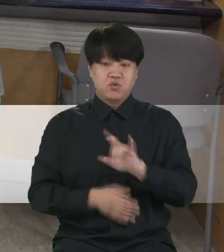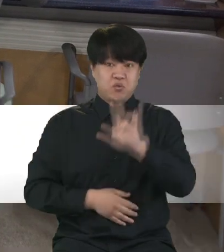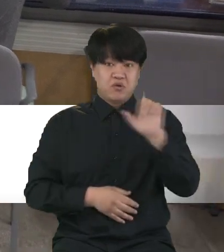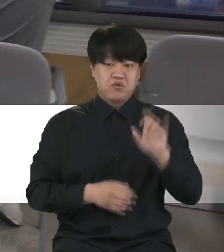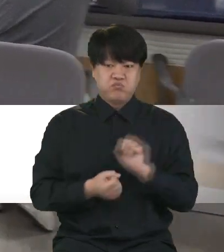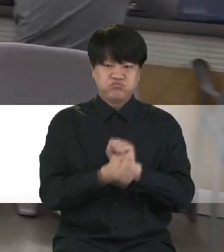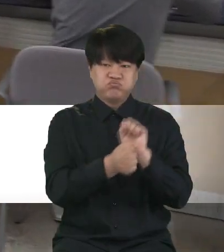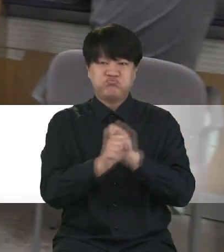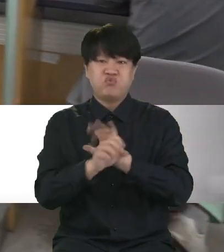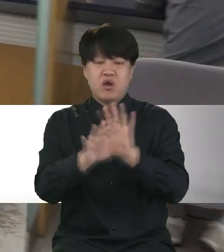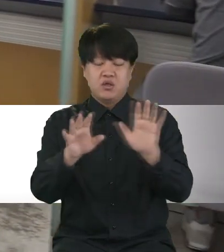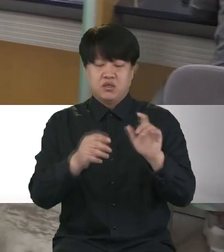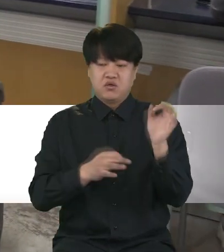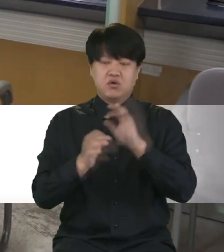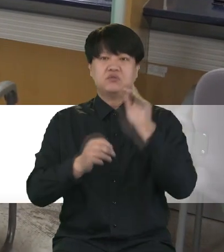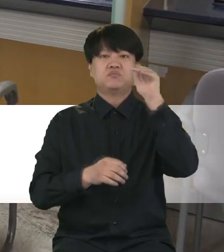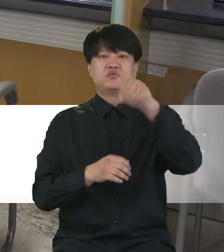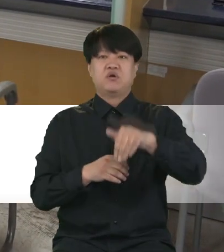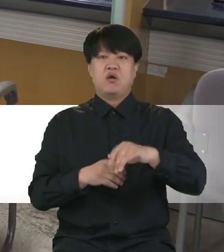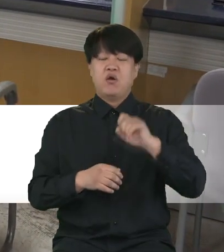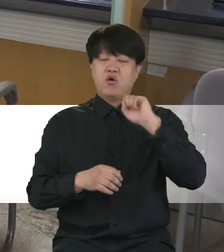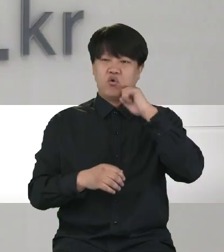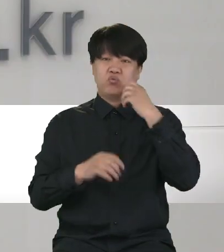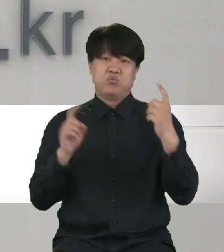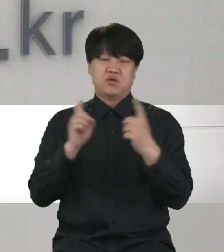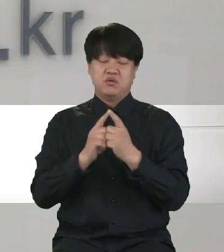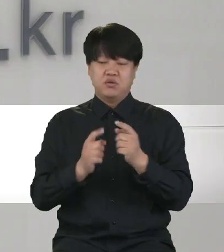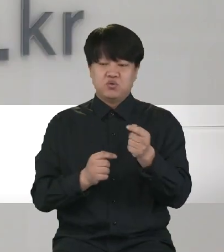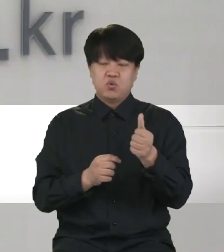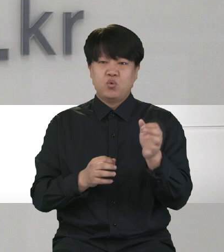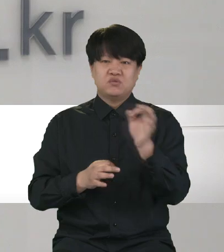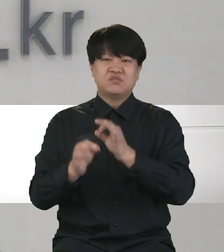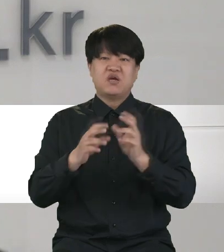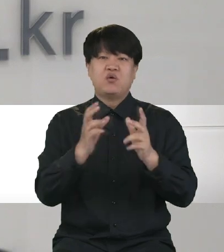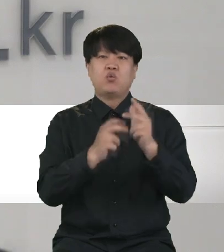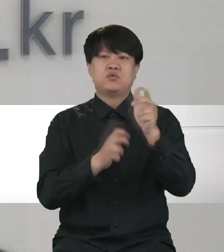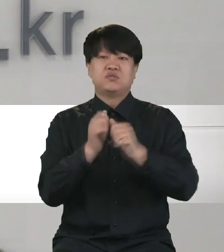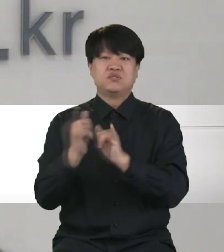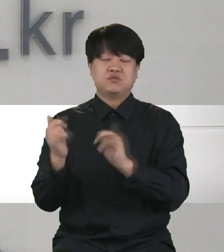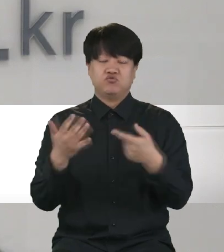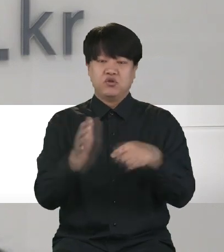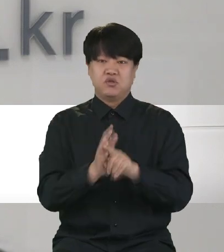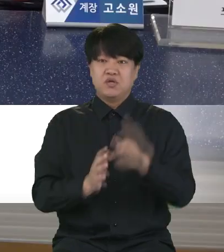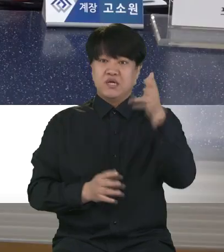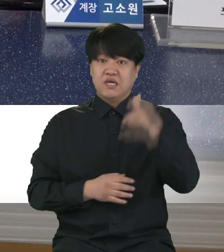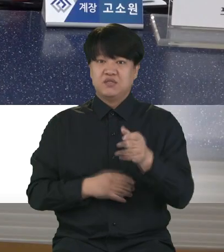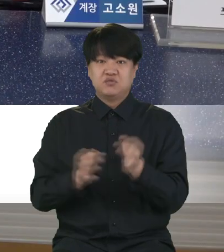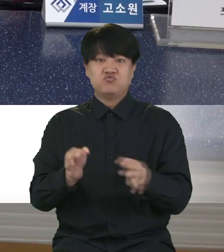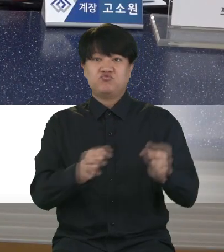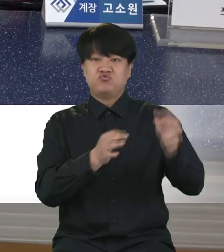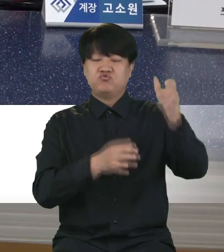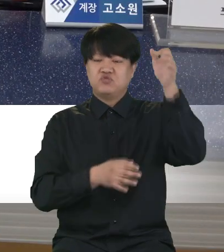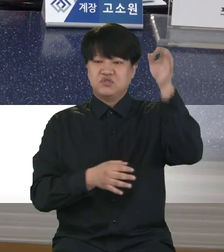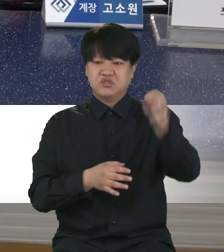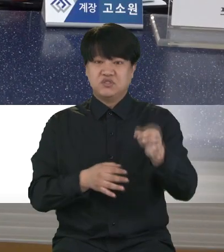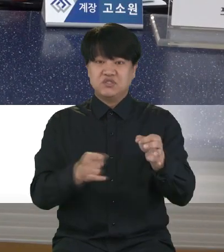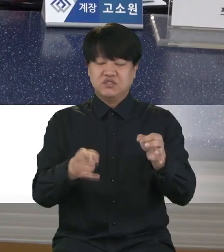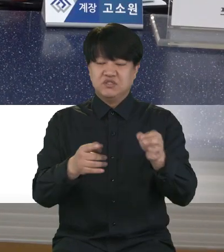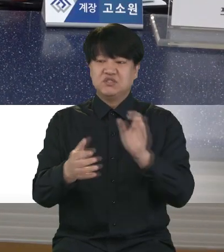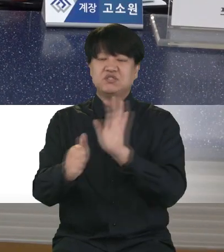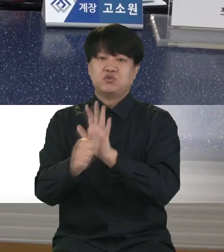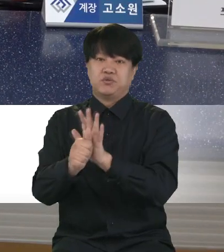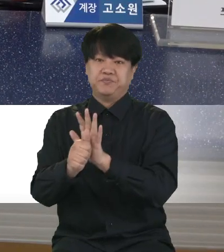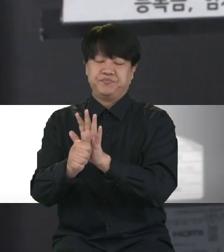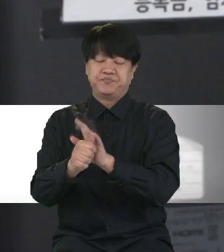포항시는 코론 알고 확산으로 인한 경기 침체로 어려움이 가중되는 소상공인들을 위해 카드 수수료 지원 사업을